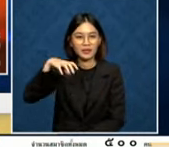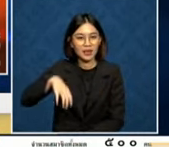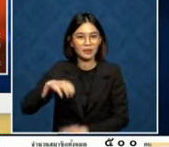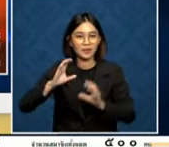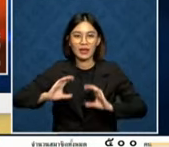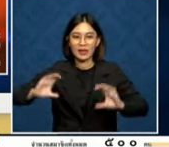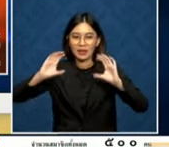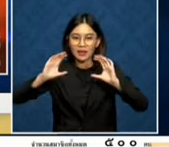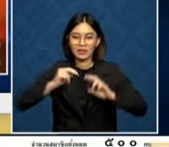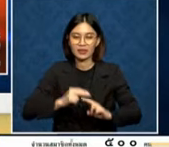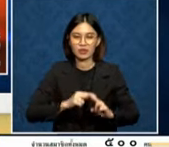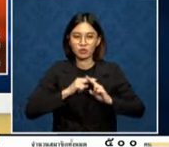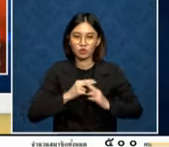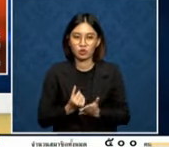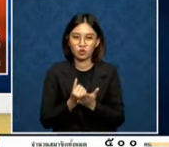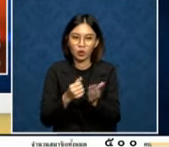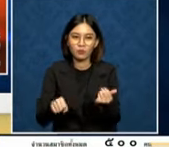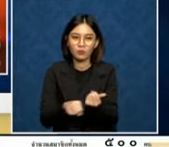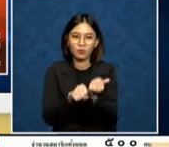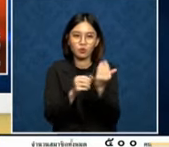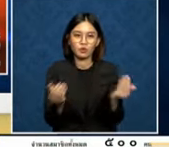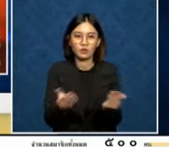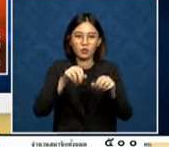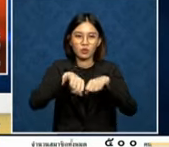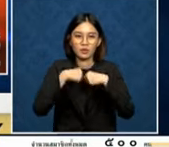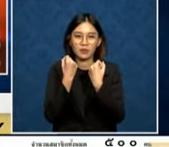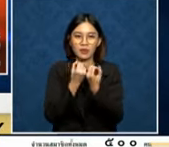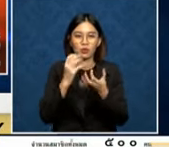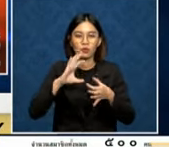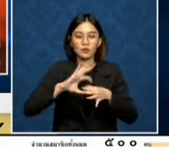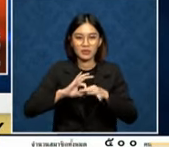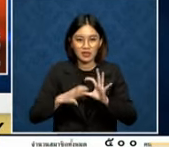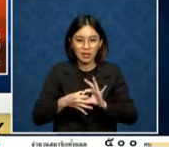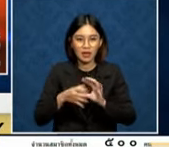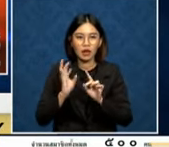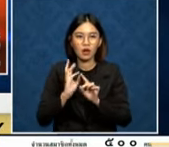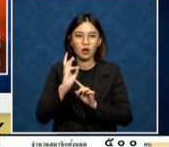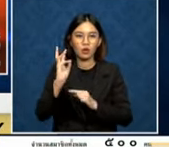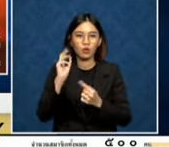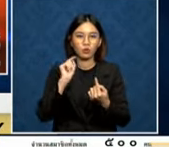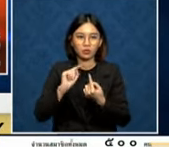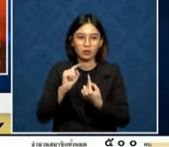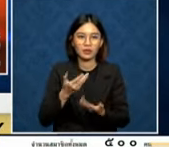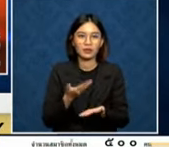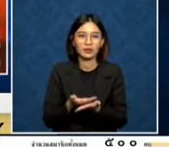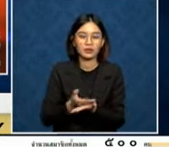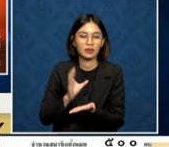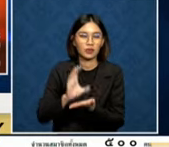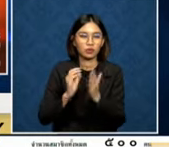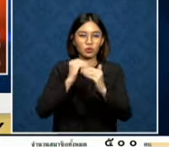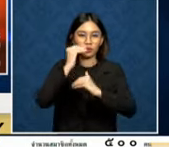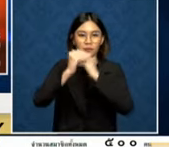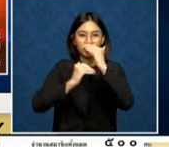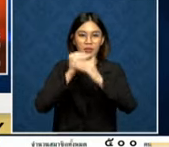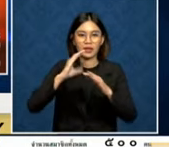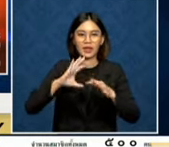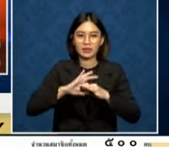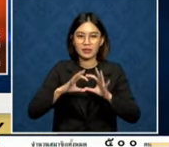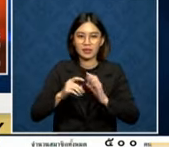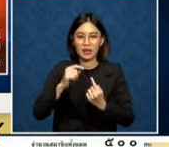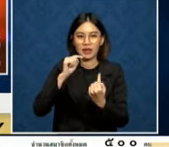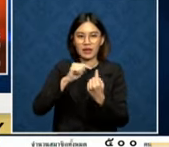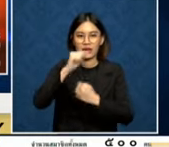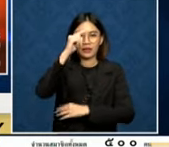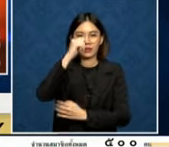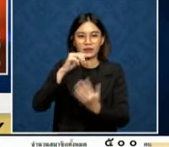เนี่ยเพื่อมาสนับสนุนสมาคมกีฬานั่นเองครับอันที่ 6ครับยกเครื่องกองทุนพัฒนาการกีฬาแห่งประเทศ